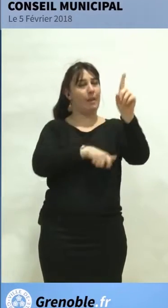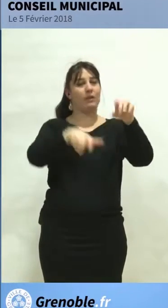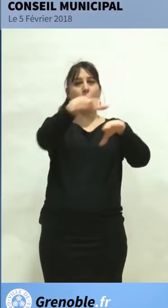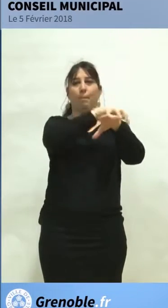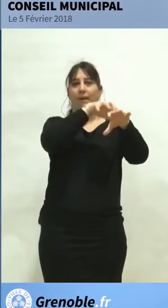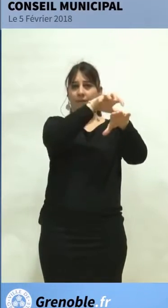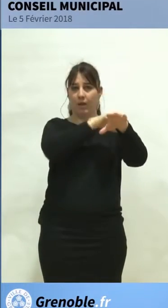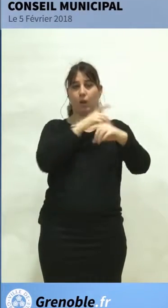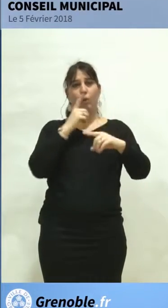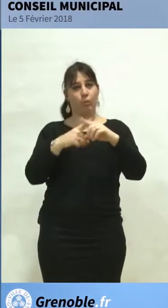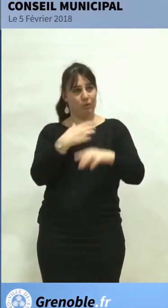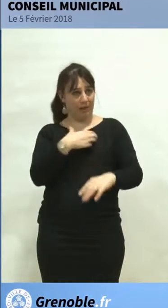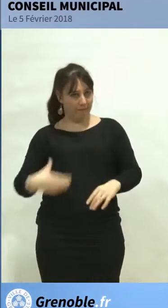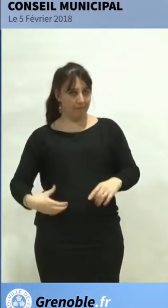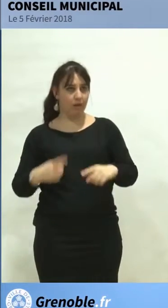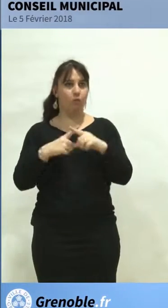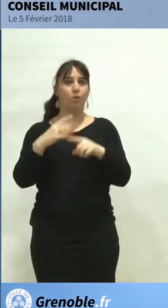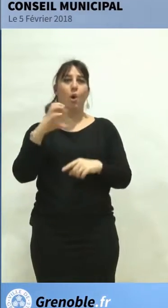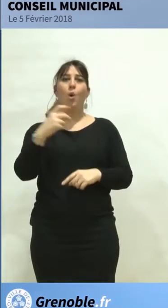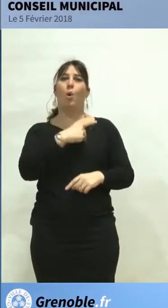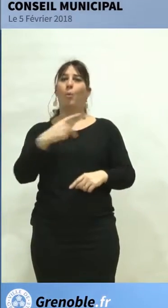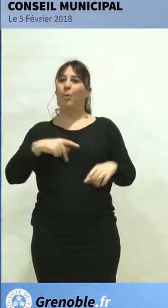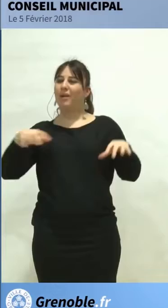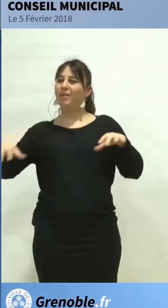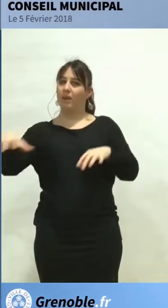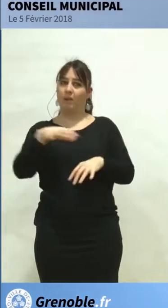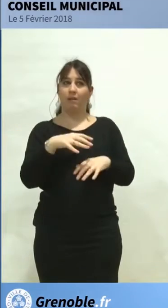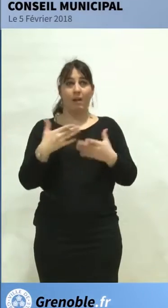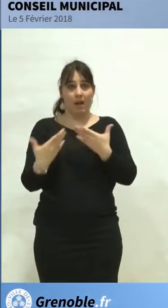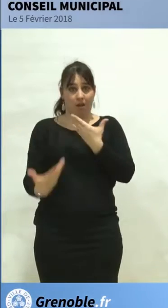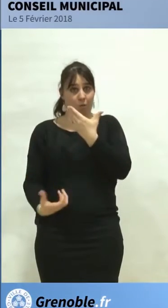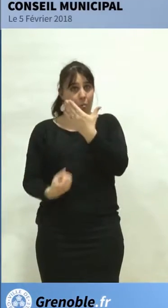que les copropriétés et aujourd'hui la métro,